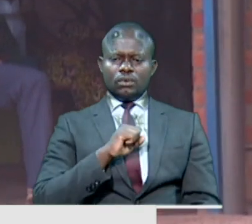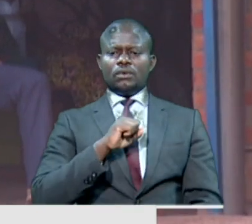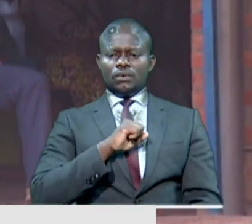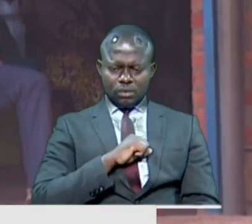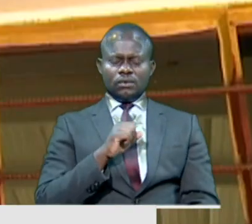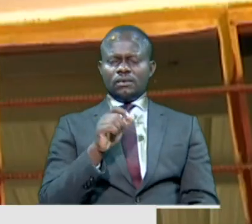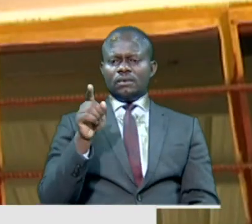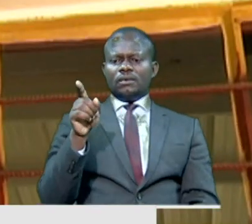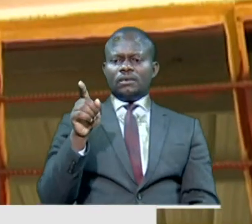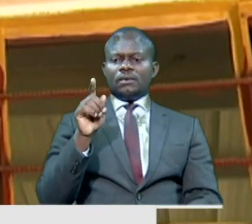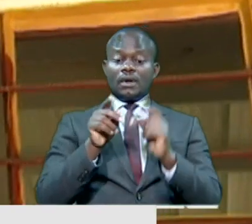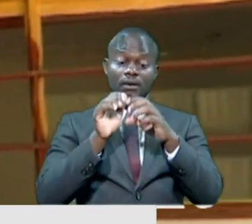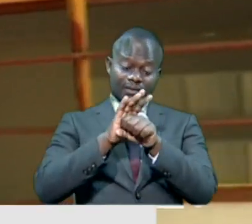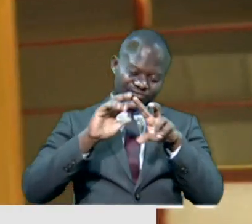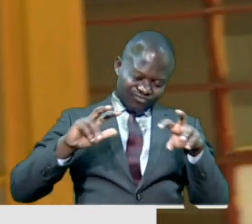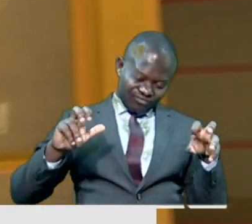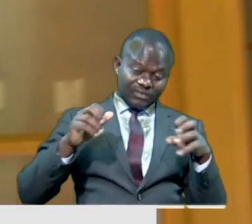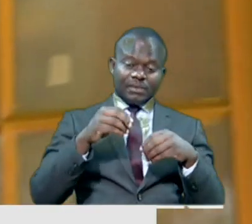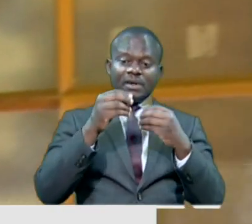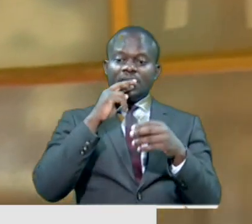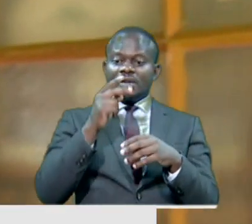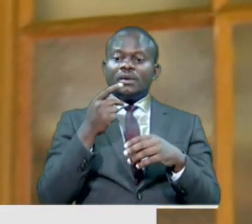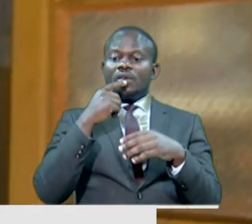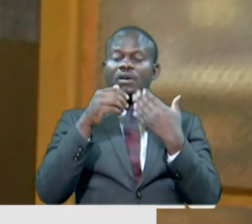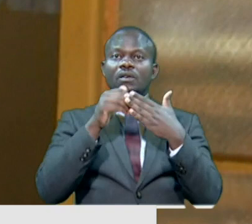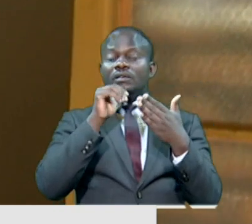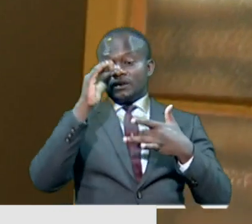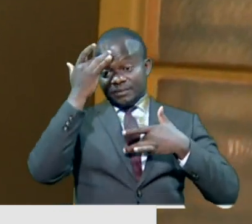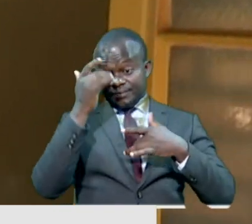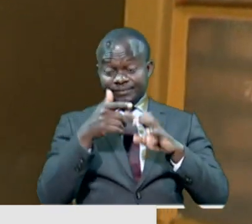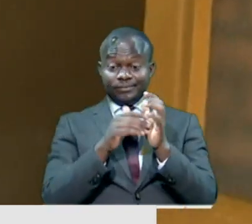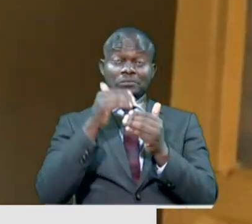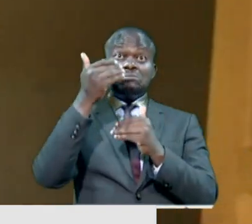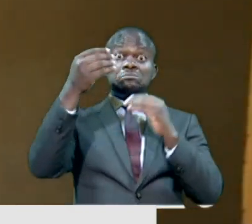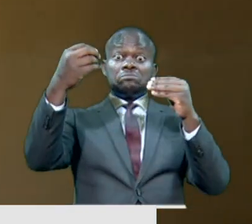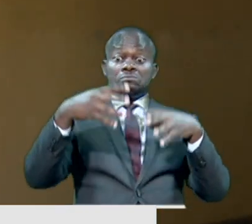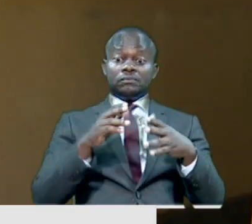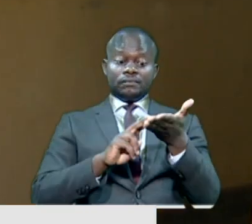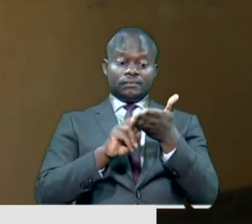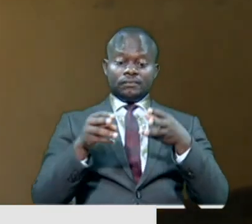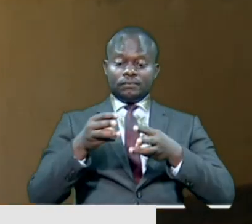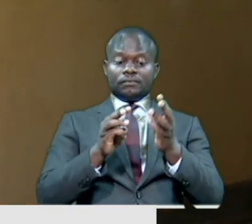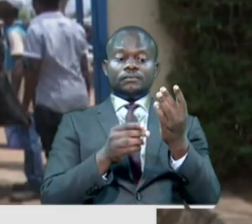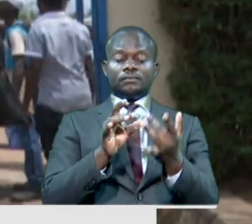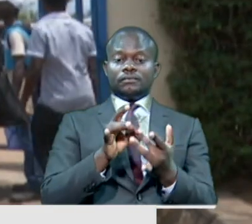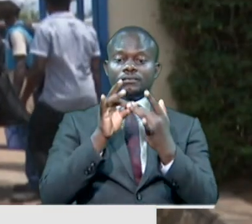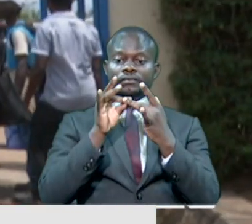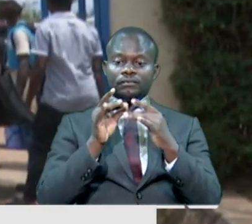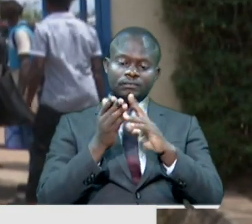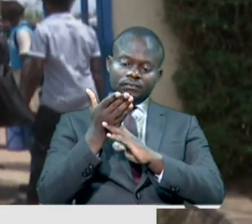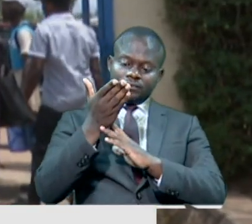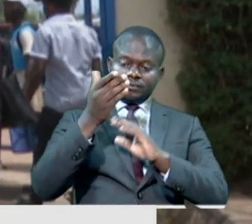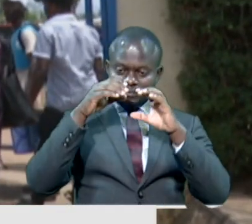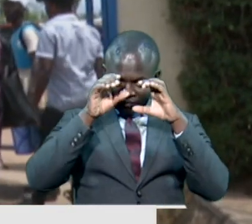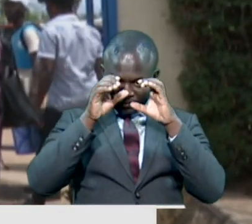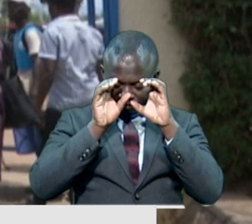Hari bamwe mu rwayi bagiye basuzuma indwara y'igituntu bagabwa igisubizo cyuko nta gituntu barwaye nyamara kikaza kugaragara ifashwe uburyo budasanzwe bwo guca mu cyuma